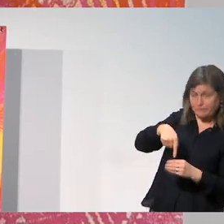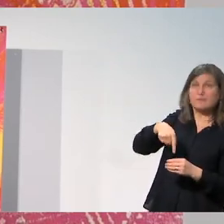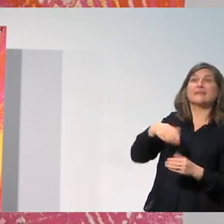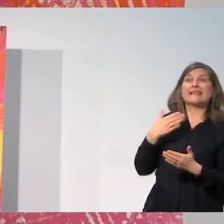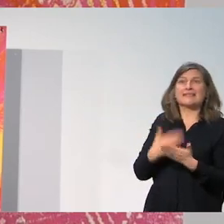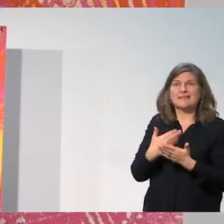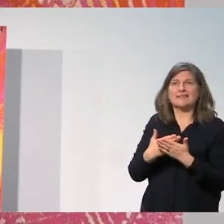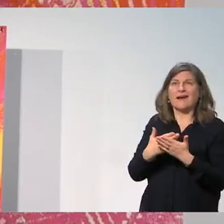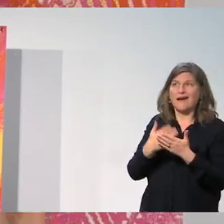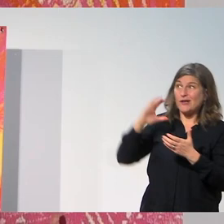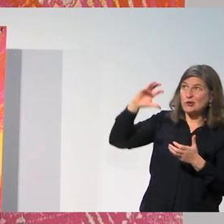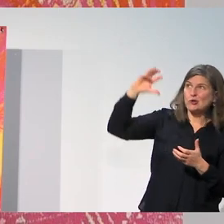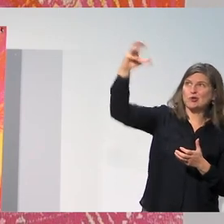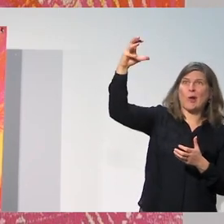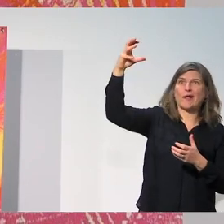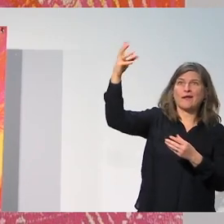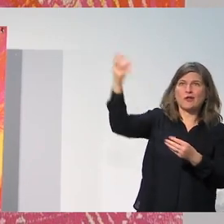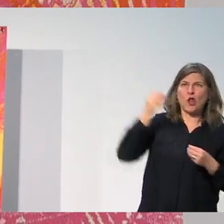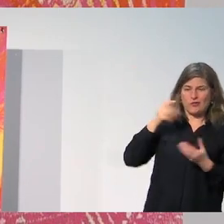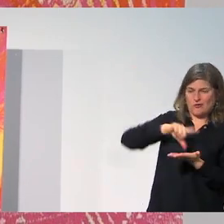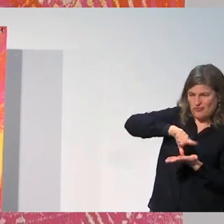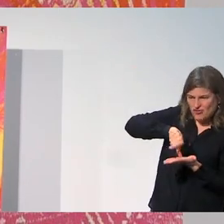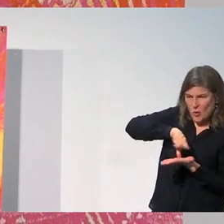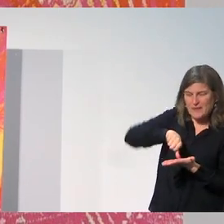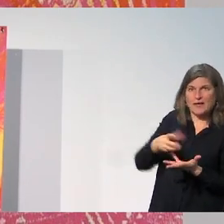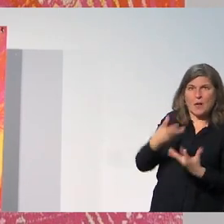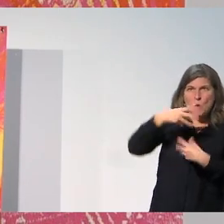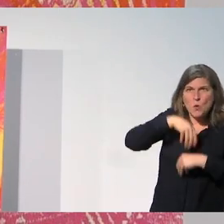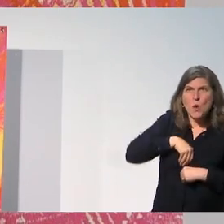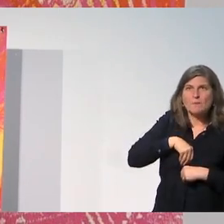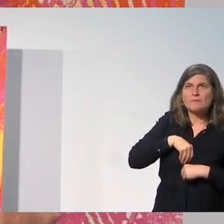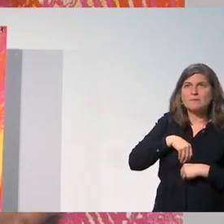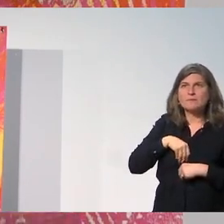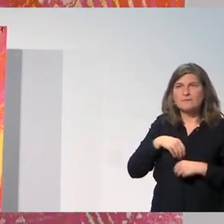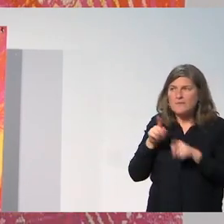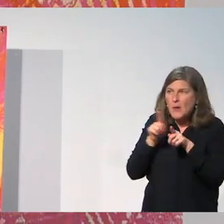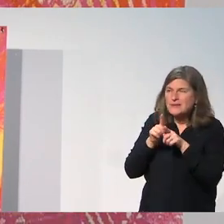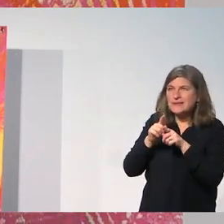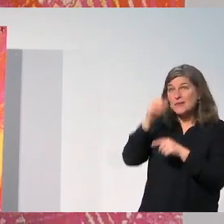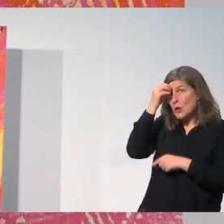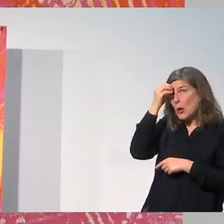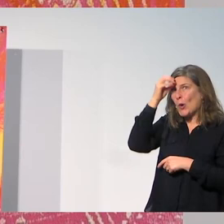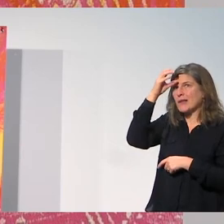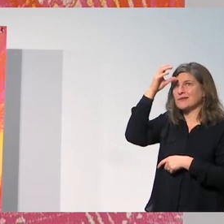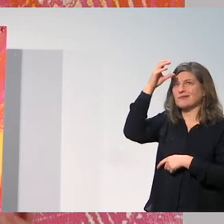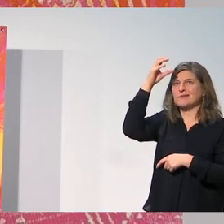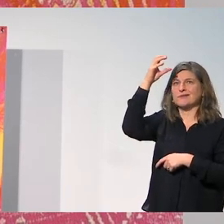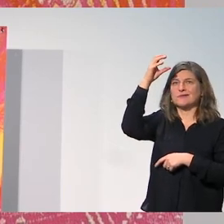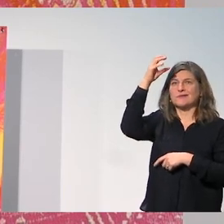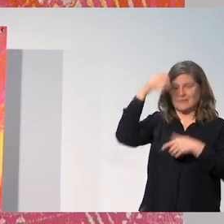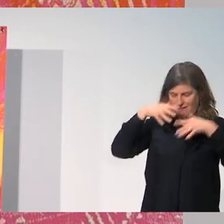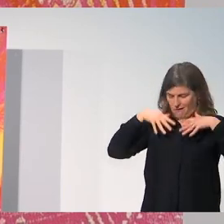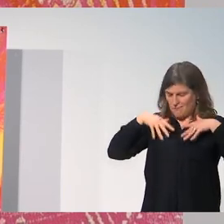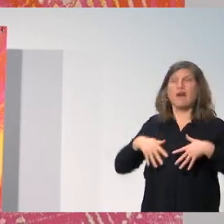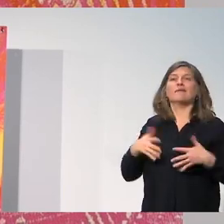un rapport presque géométrique, en tout cas philosophique au sens d'aspiration à la connaissance, qui ensuite...